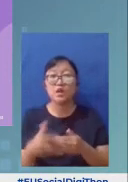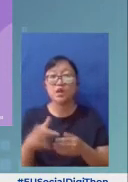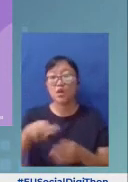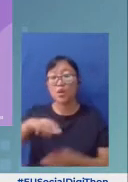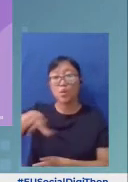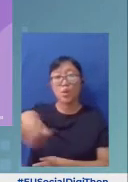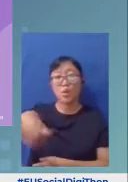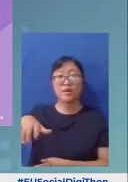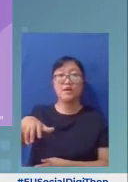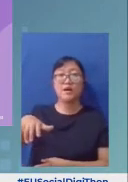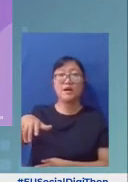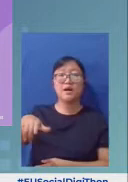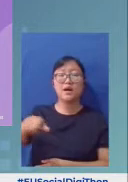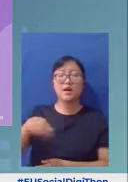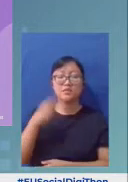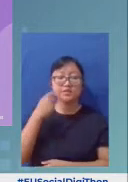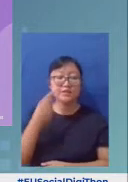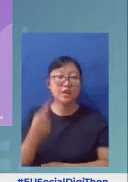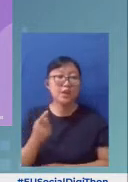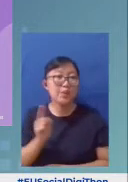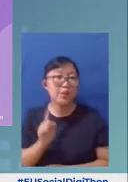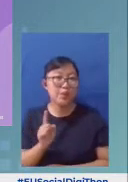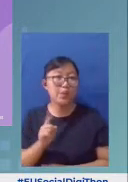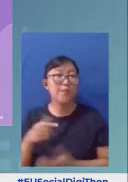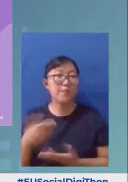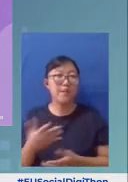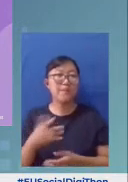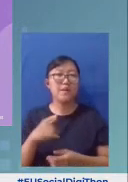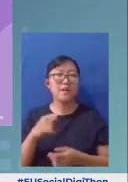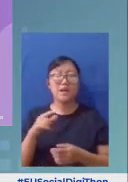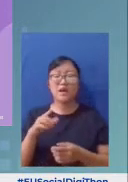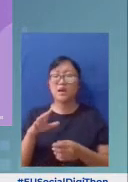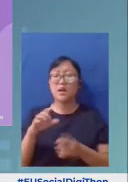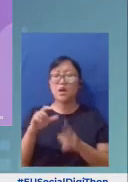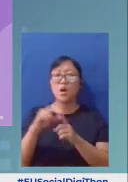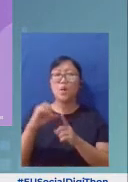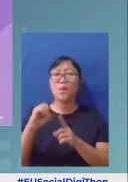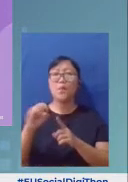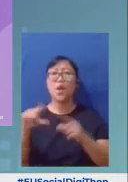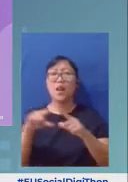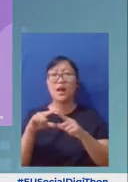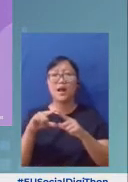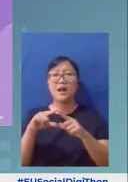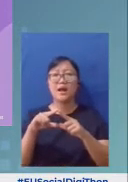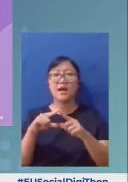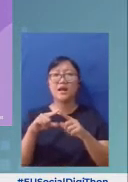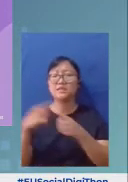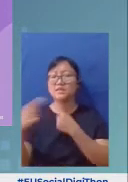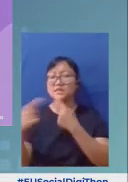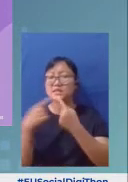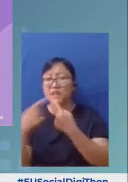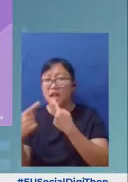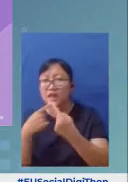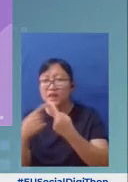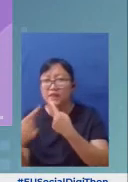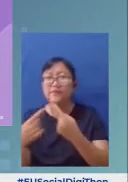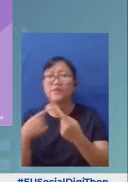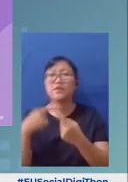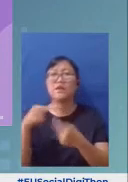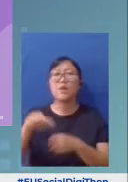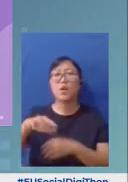dulu ya, pola interaksinya tuh seperti apa sih dalam keluarga? Oh, jangan-jangan selama ini interaksi